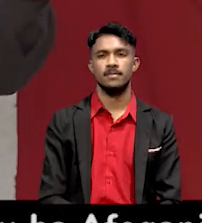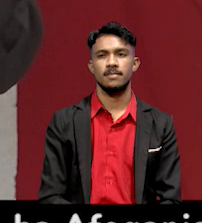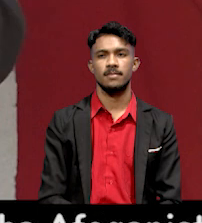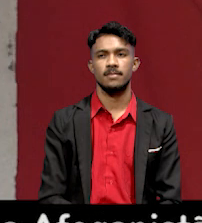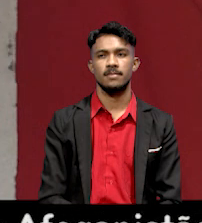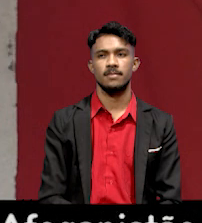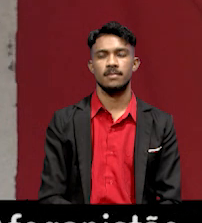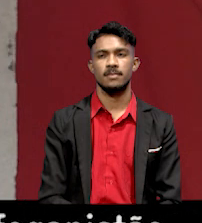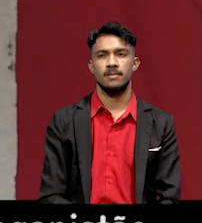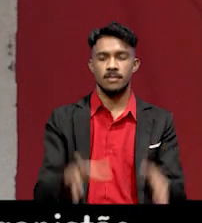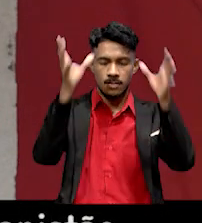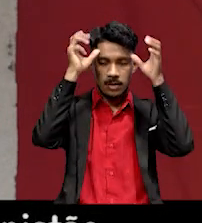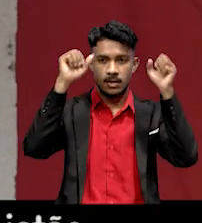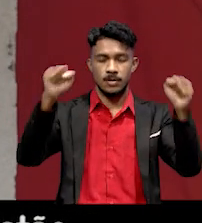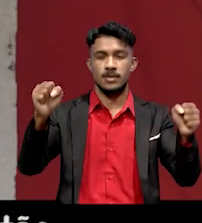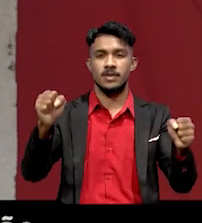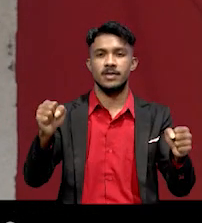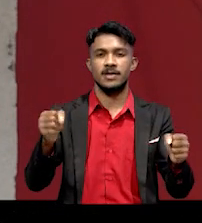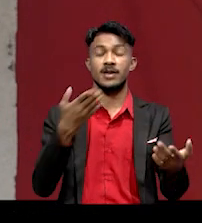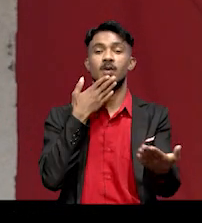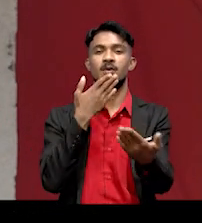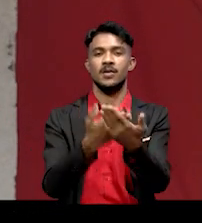Mas presidente ne cool.